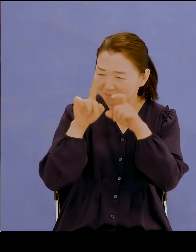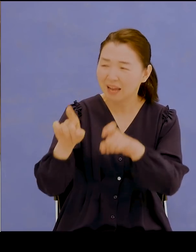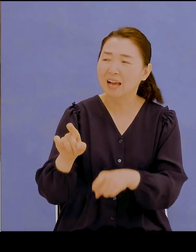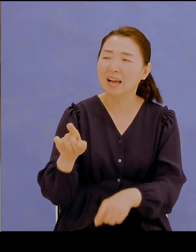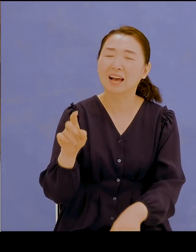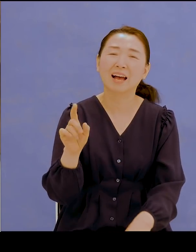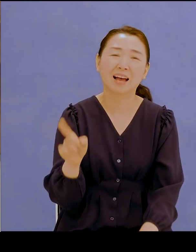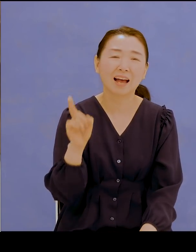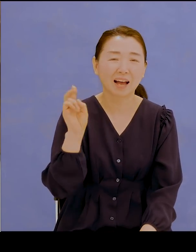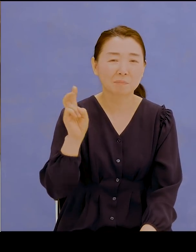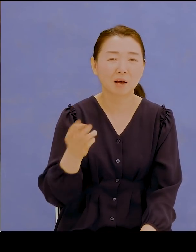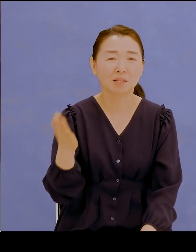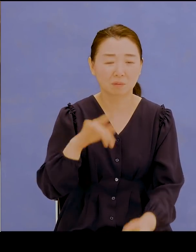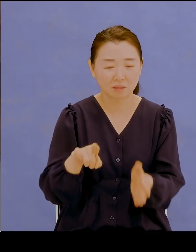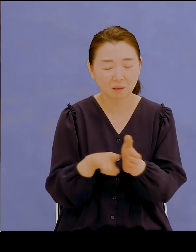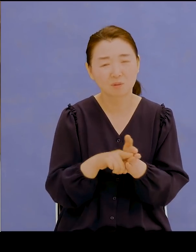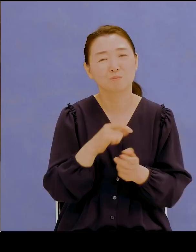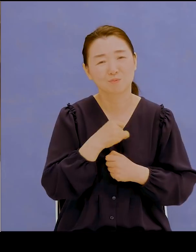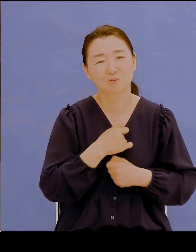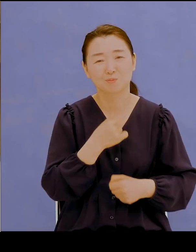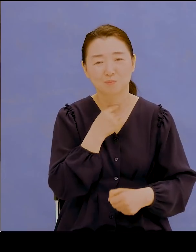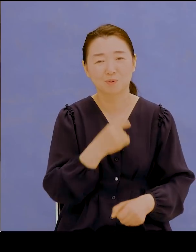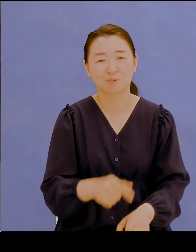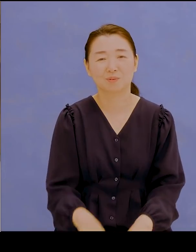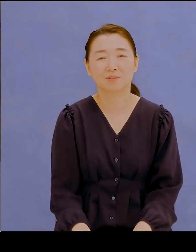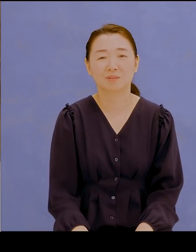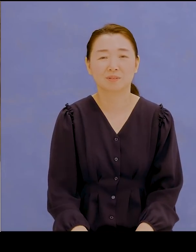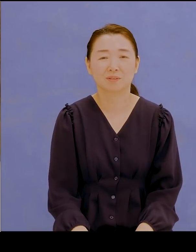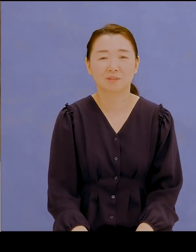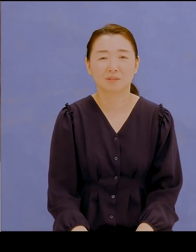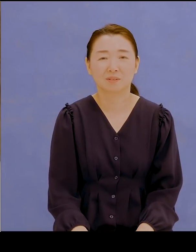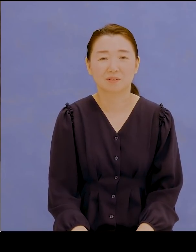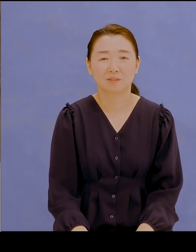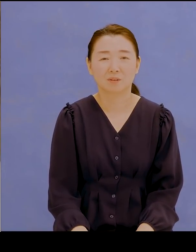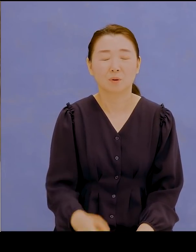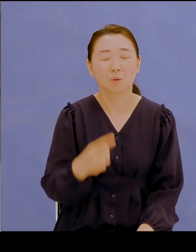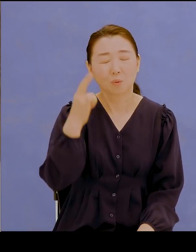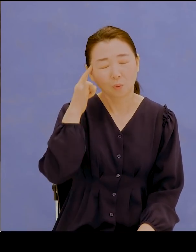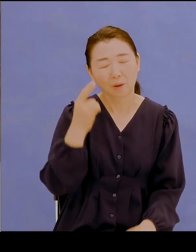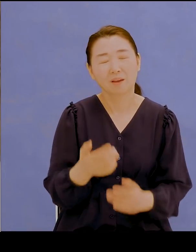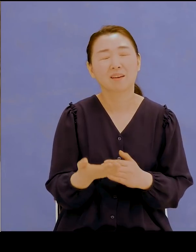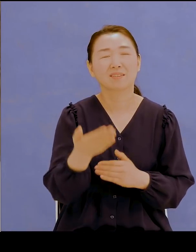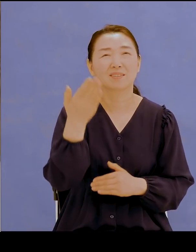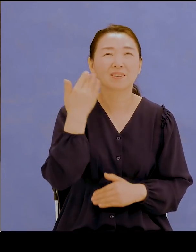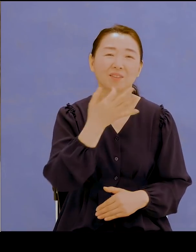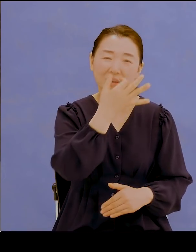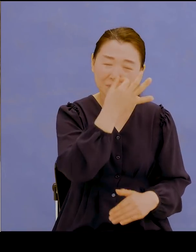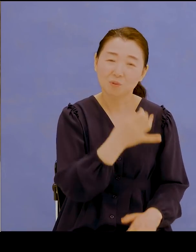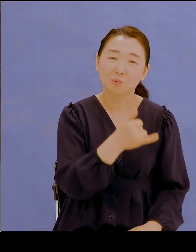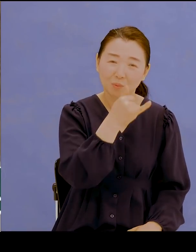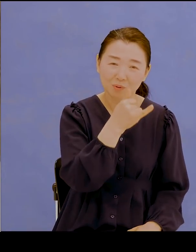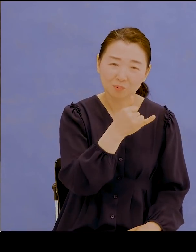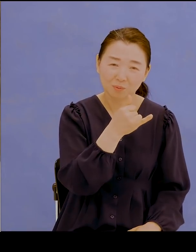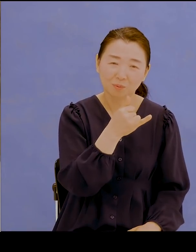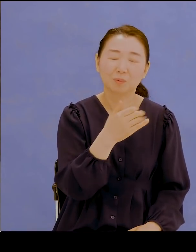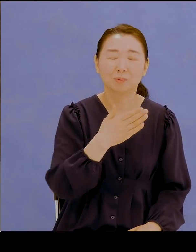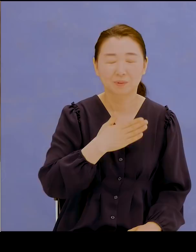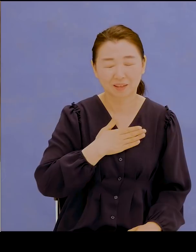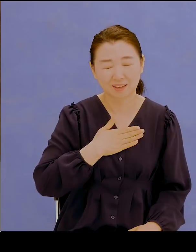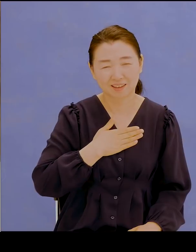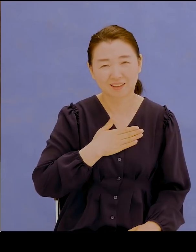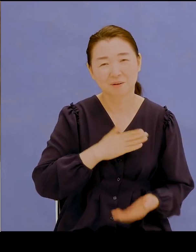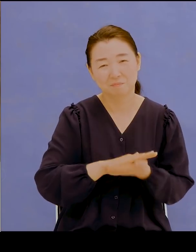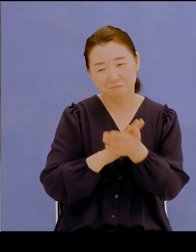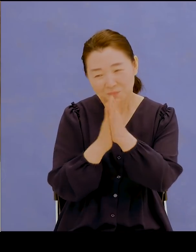그런 내 신앙을 지켜야 되는데 그때는 한참 제가 이제 완전히 뒤집히고 나서 이제 그렇게 저 주일은 교회 가야